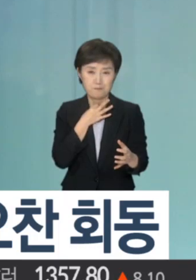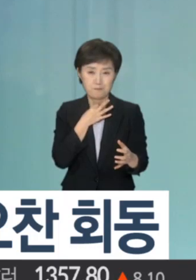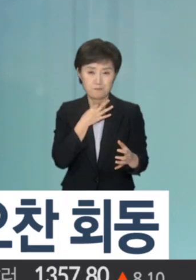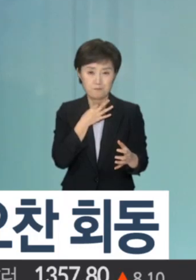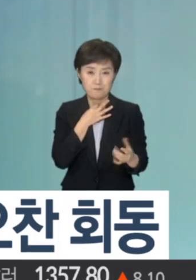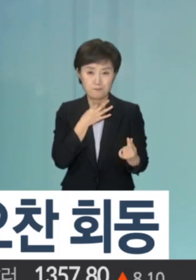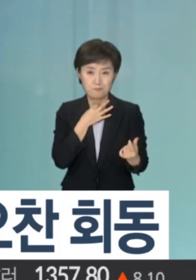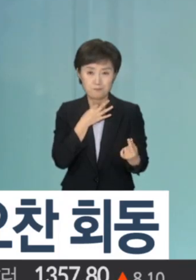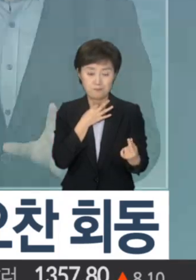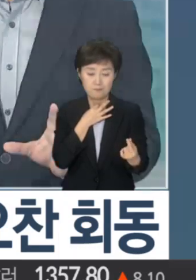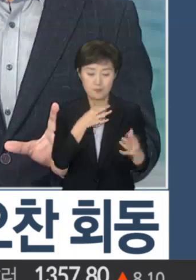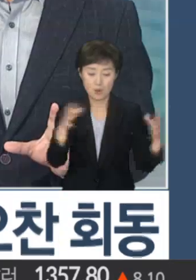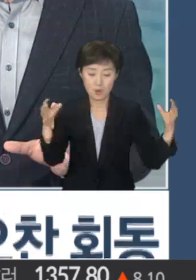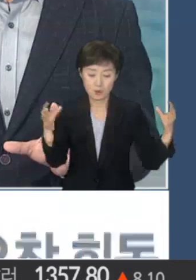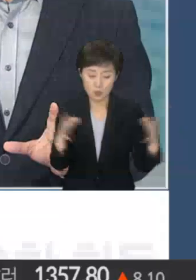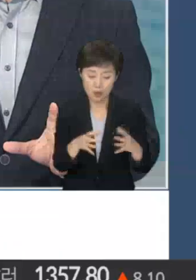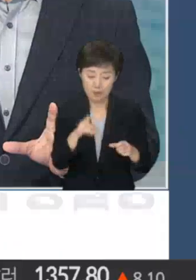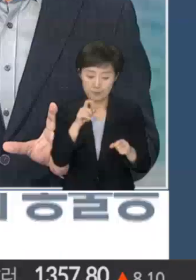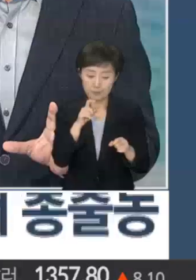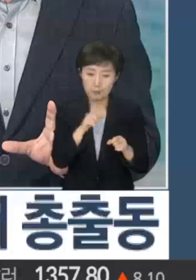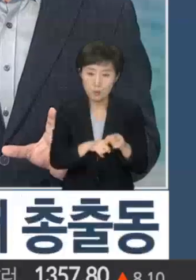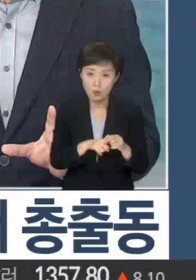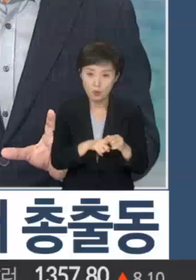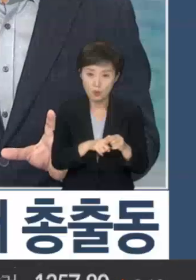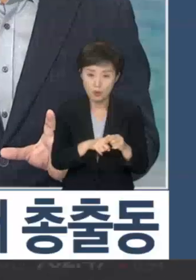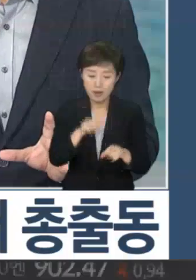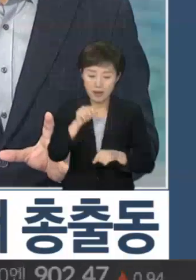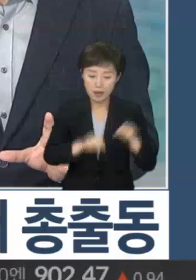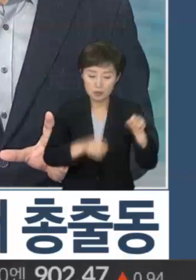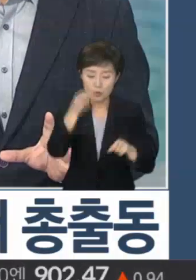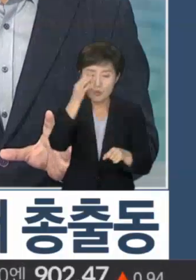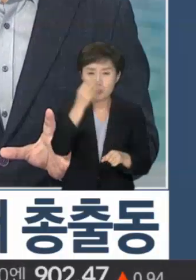이제 통합을 위한 실질적인 행동을